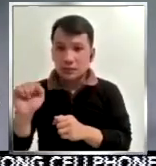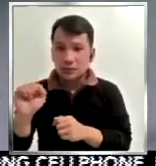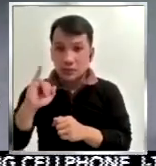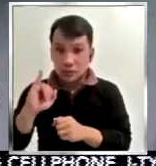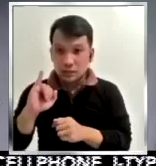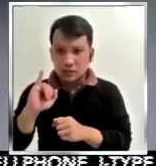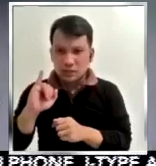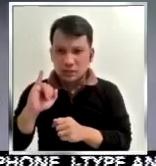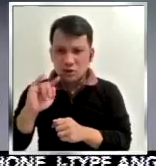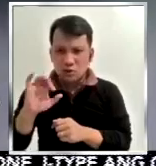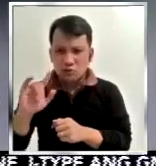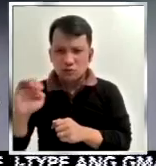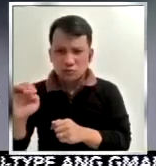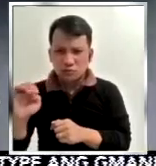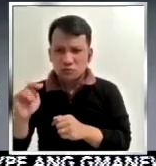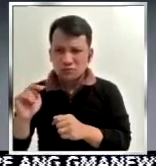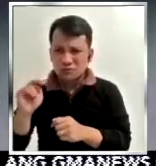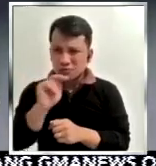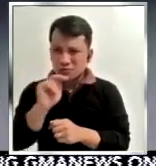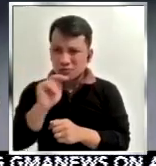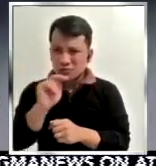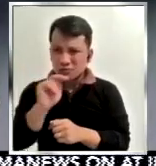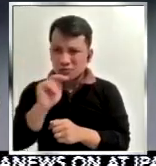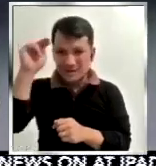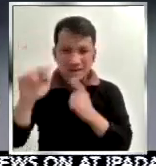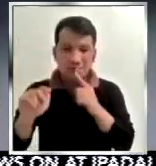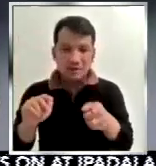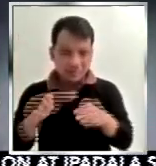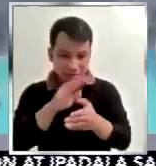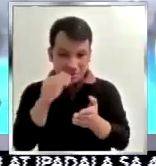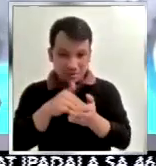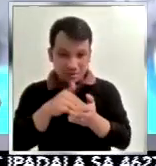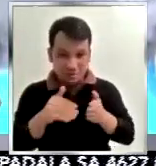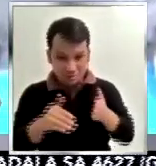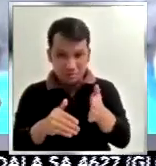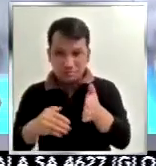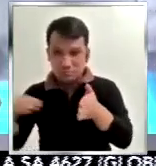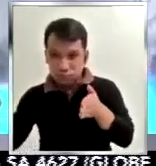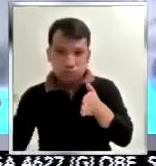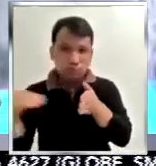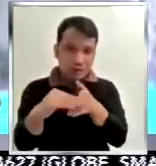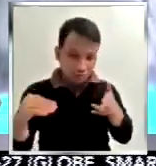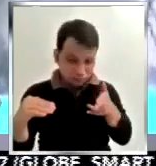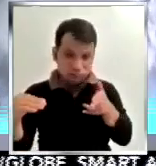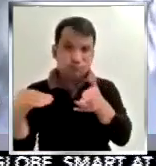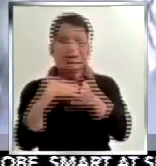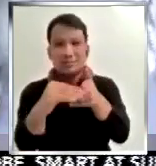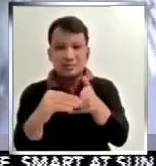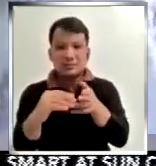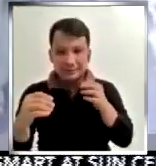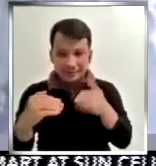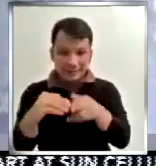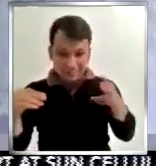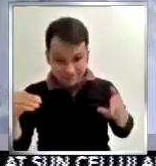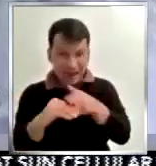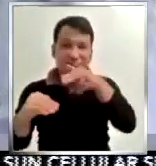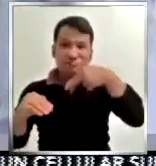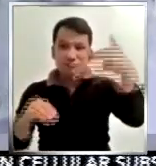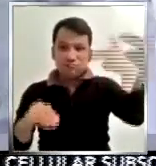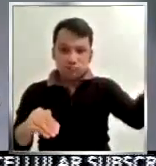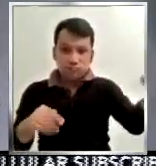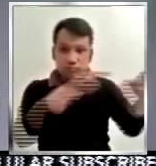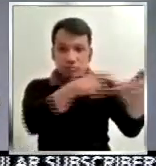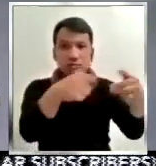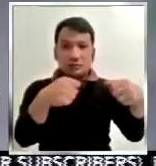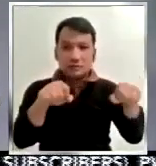kalye, nasalpok siya ng humaharurot na pickup. Sa lakas ng impact, tumilapon sa kanalan tricycle driver. Nagkasugat siya sa